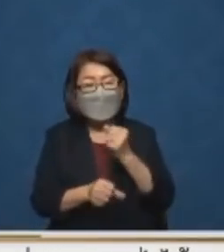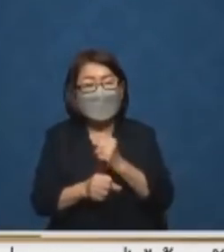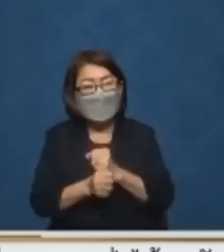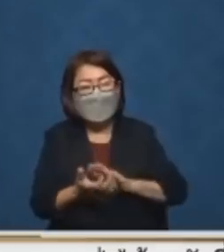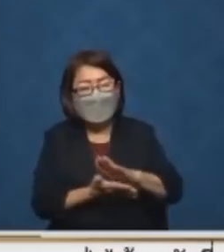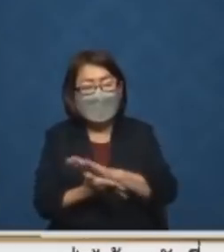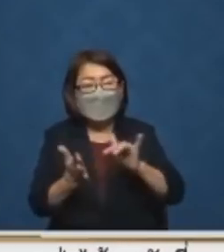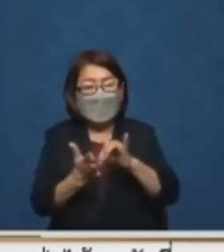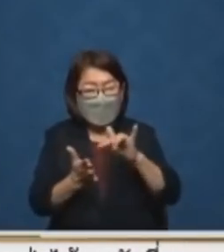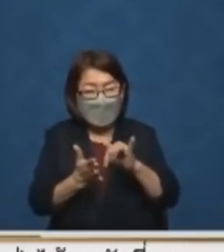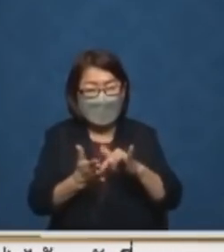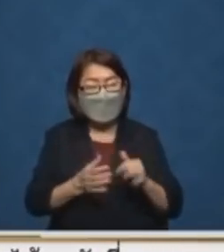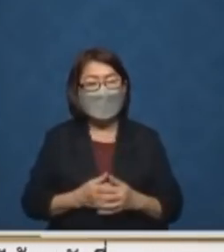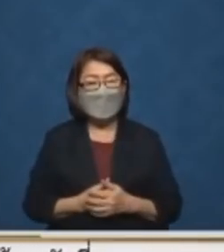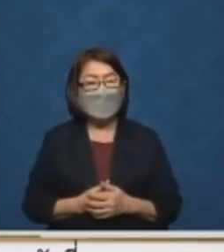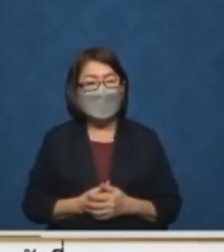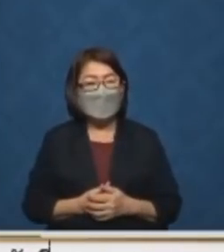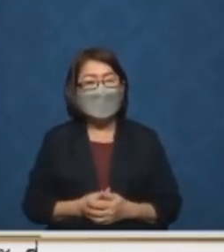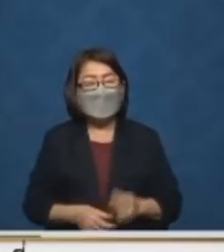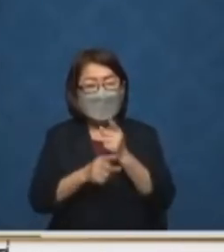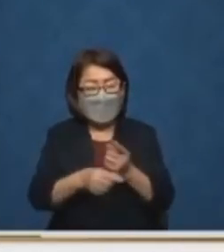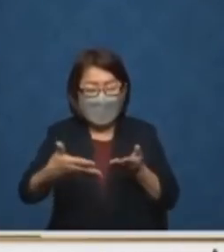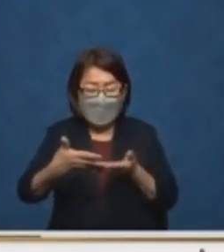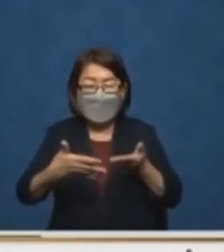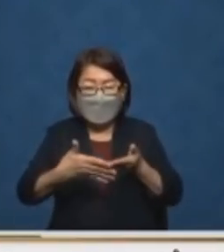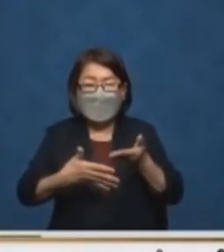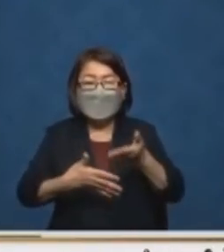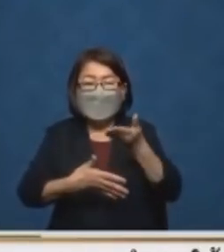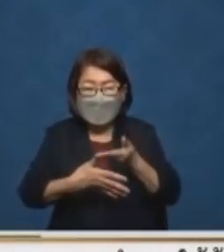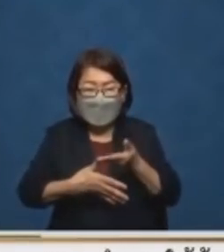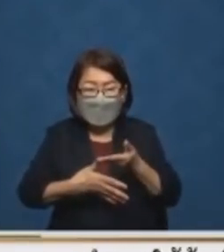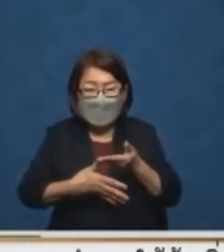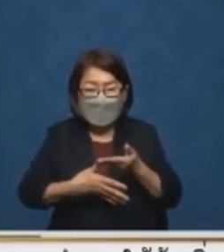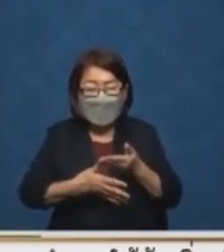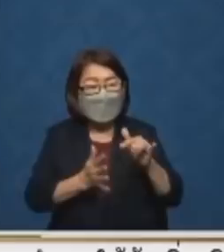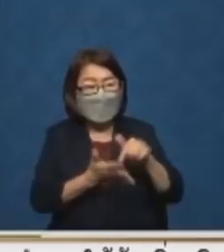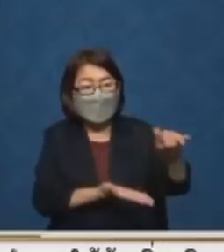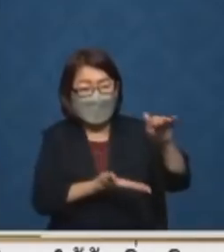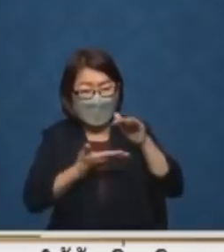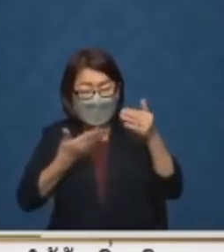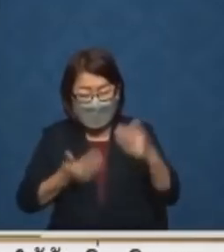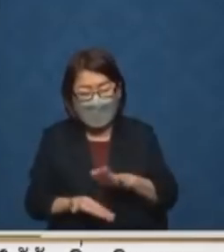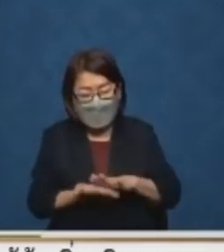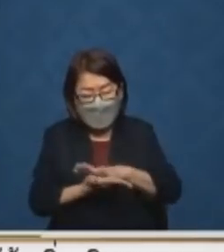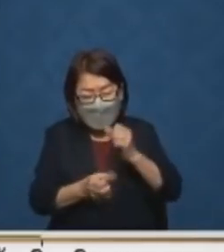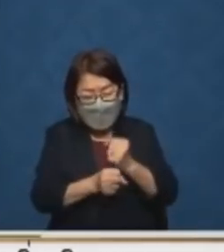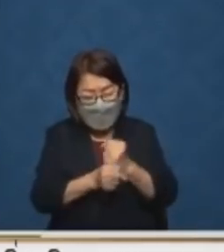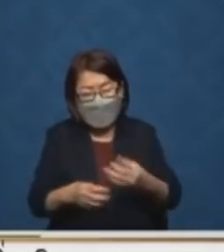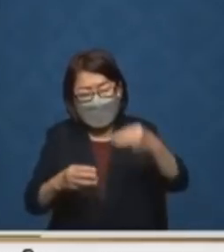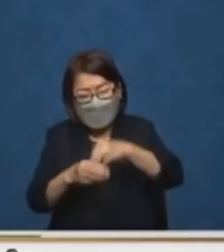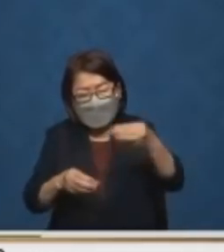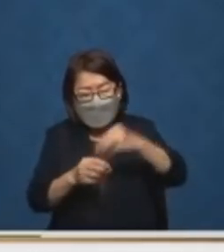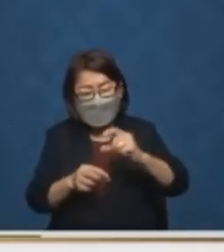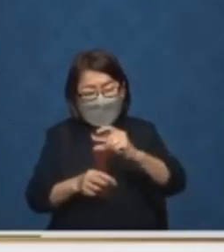พิทัย ให้อยใขดตอนเมื่อรับเข้ามาแล้วนะครั ตองมการแจกจ่าย มการบรจุ มทๆ อะไร